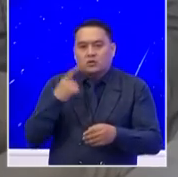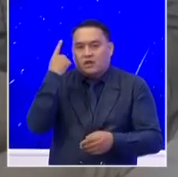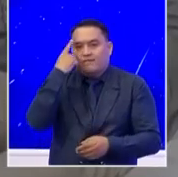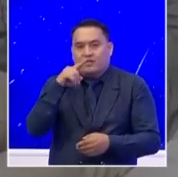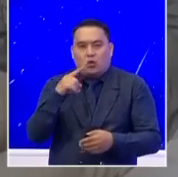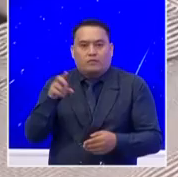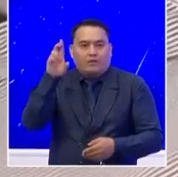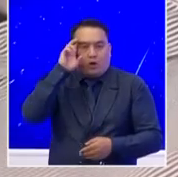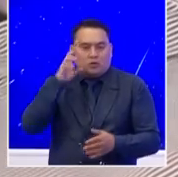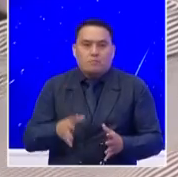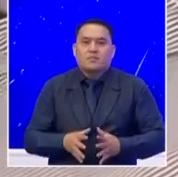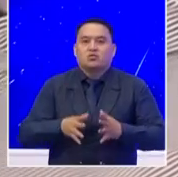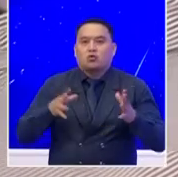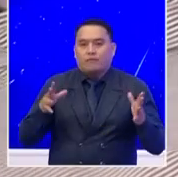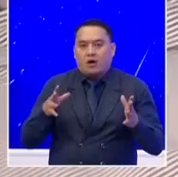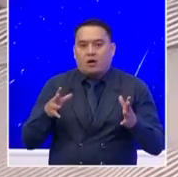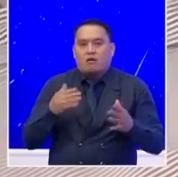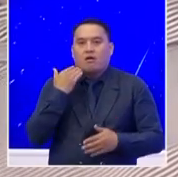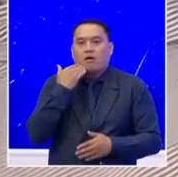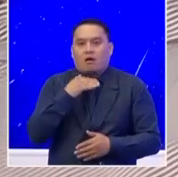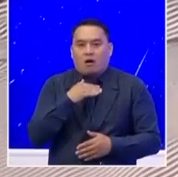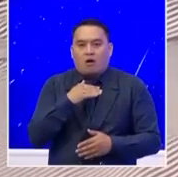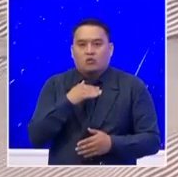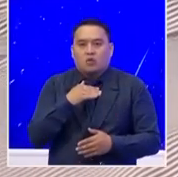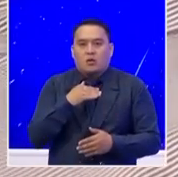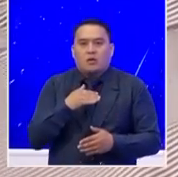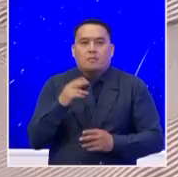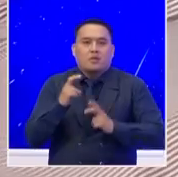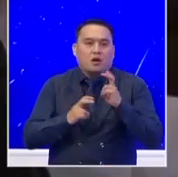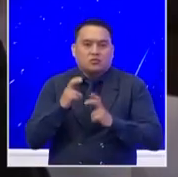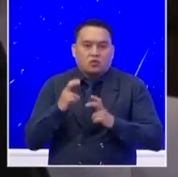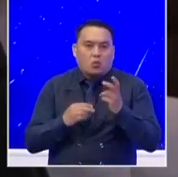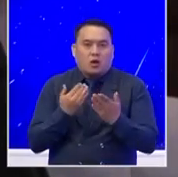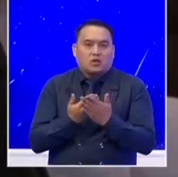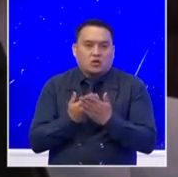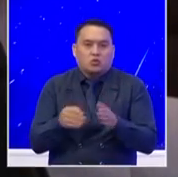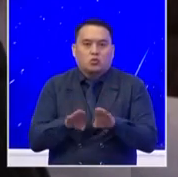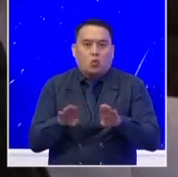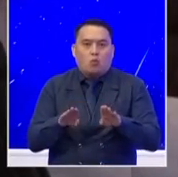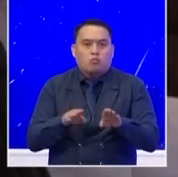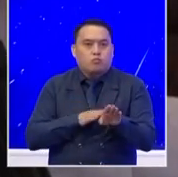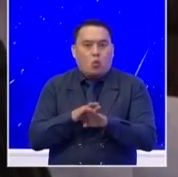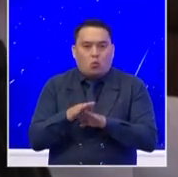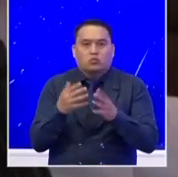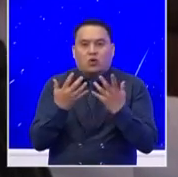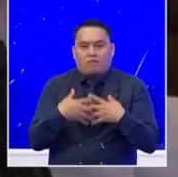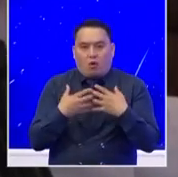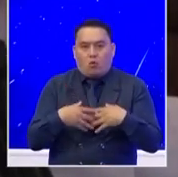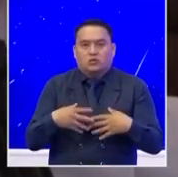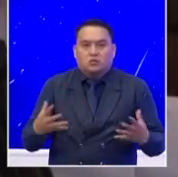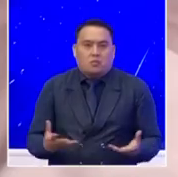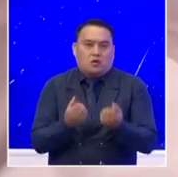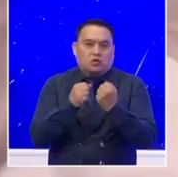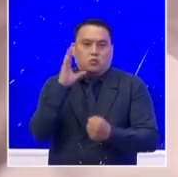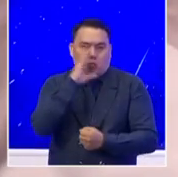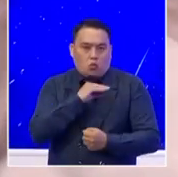изобретение государственного масштаба. Качеством он, несомненно, уступает промышленным образцам, однако полностью функционален и пригоден для спасения